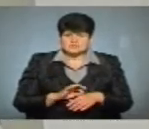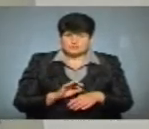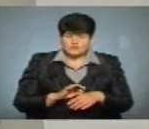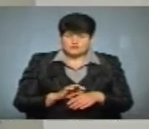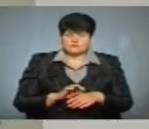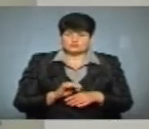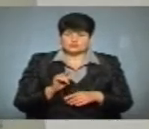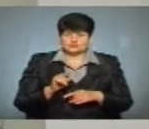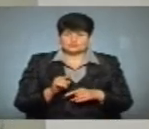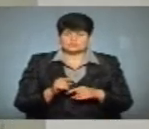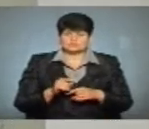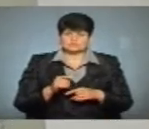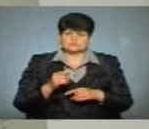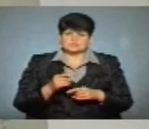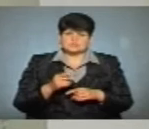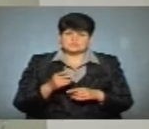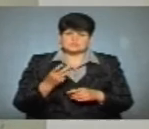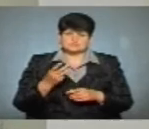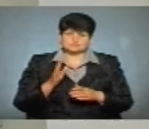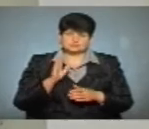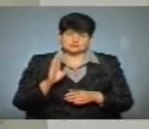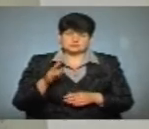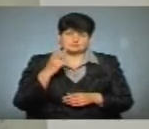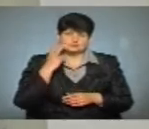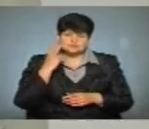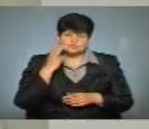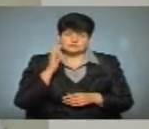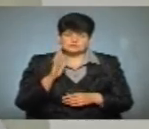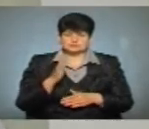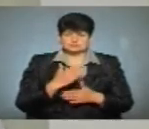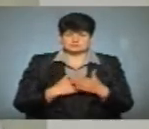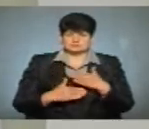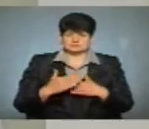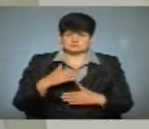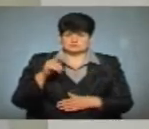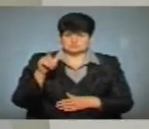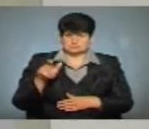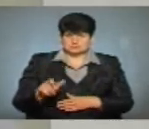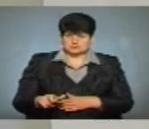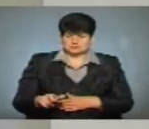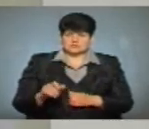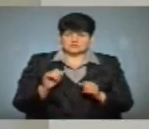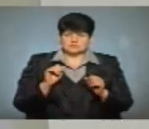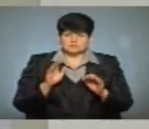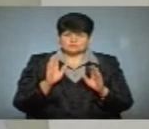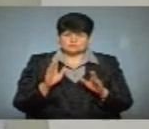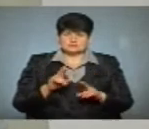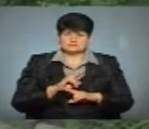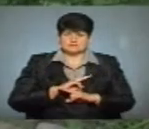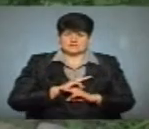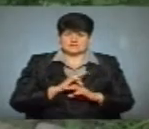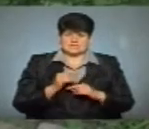воно проходить в хронічний перебіг, приводить до інвалідізації людини і бувають летальні